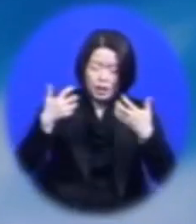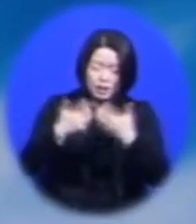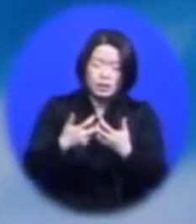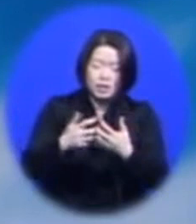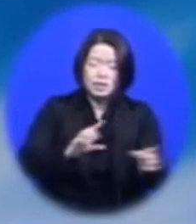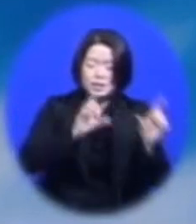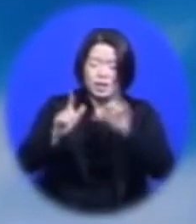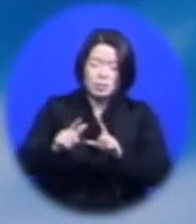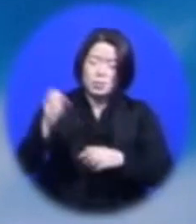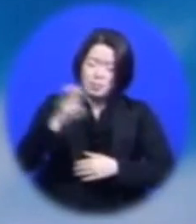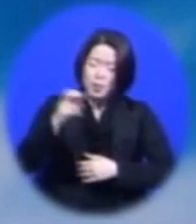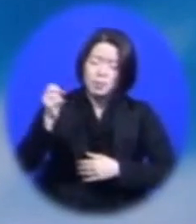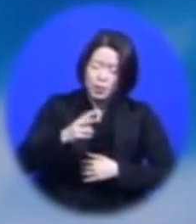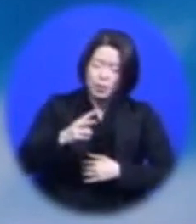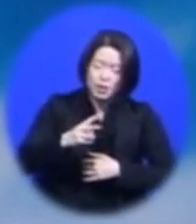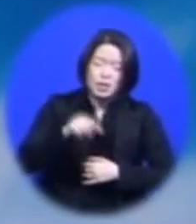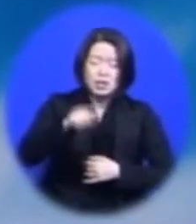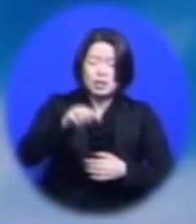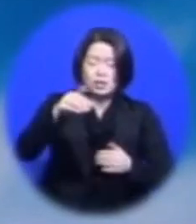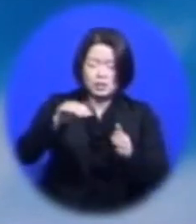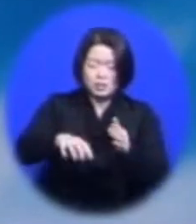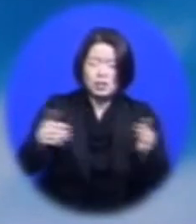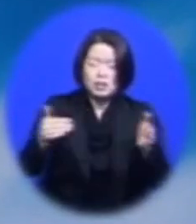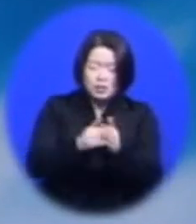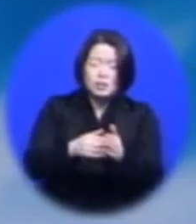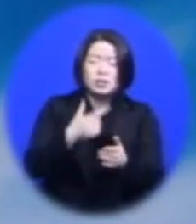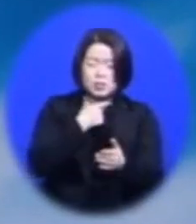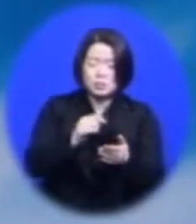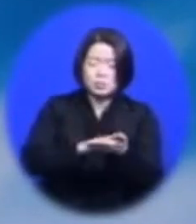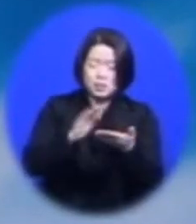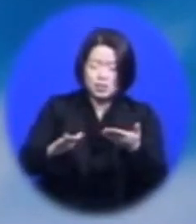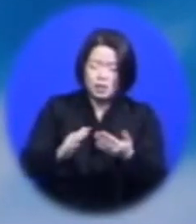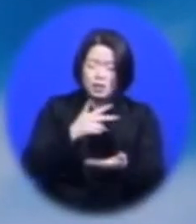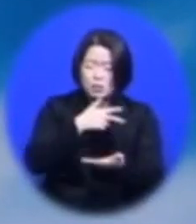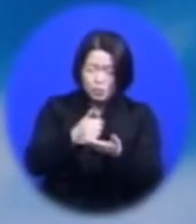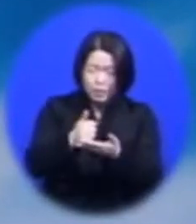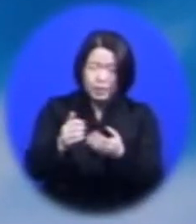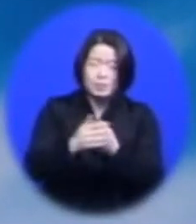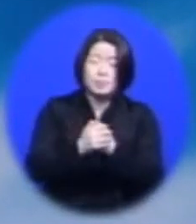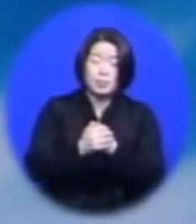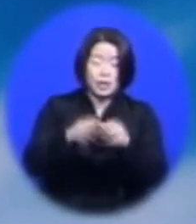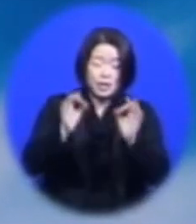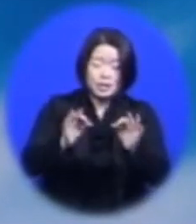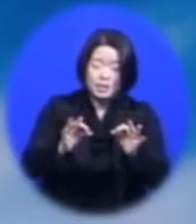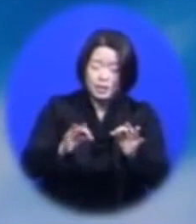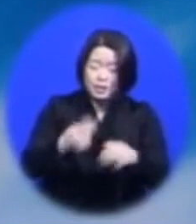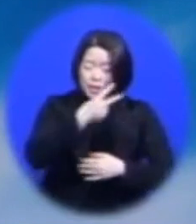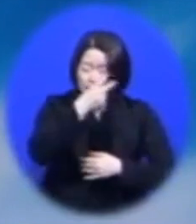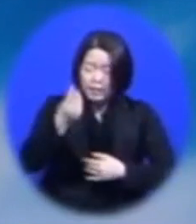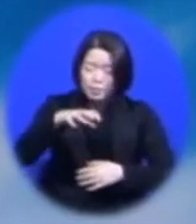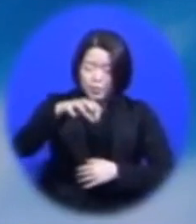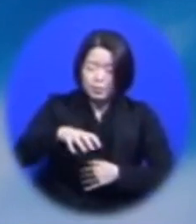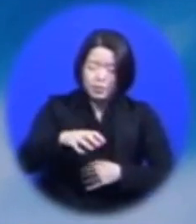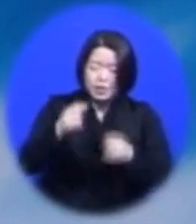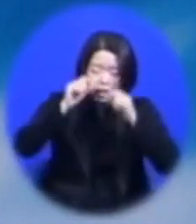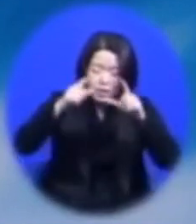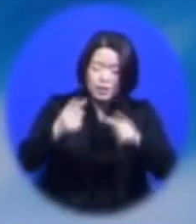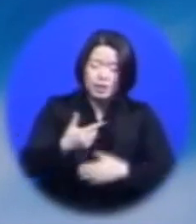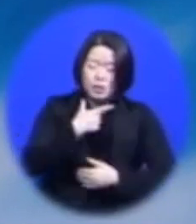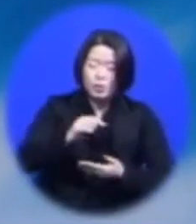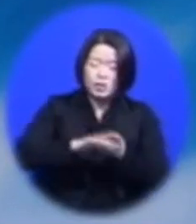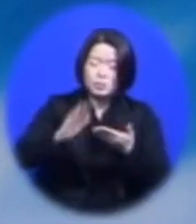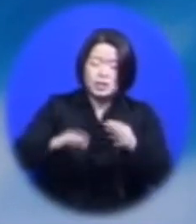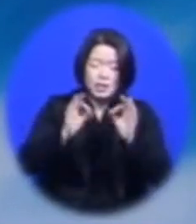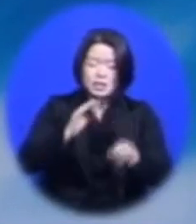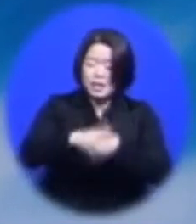이렇게 반복해서 사는 것을 여기서 끝내고 싶습니다. 주님, 이제는 잠든 자리에서 일어나기 원합니다. 이제는